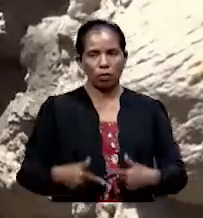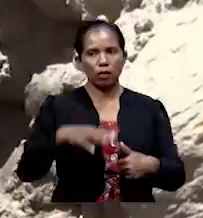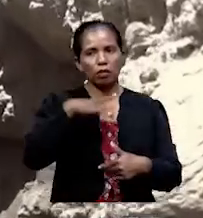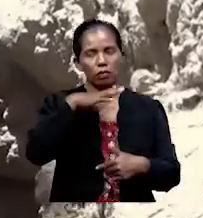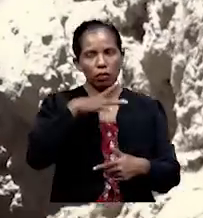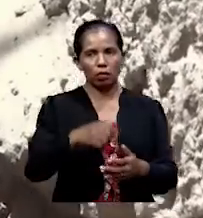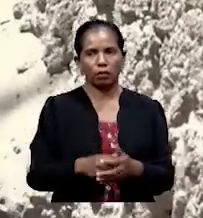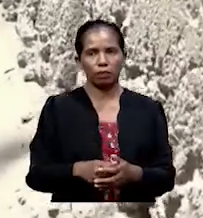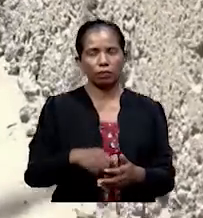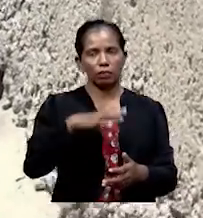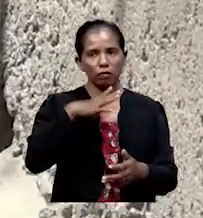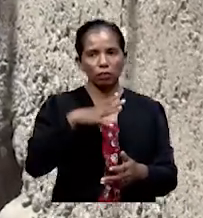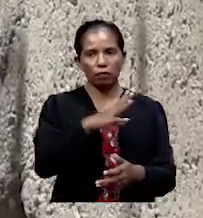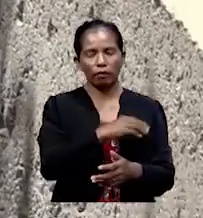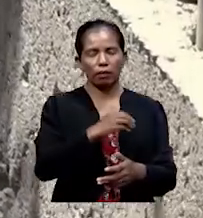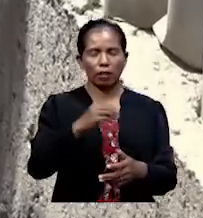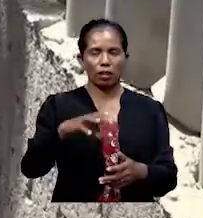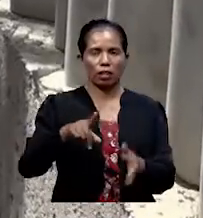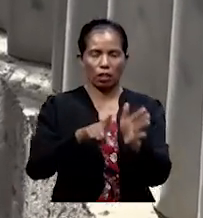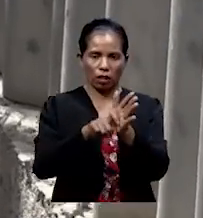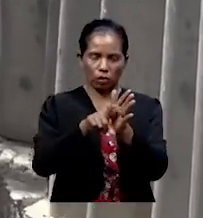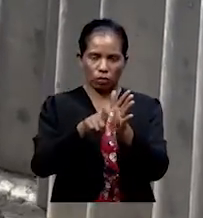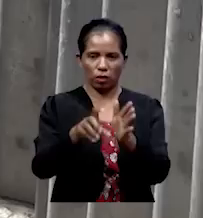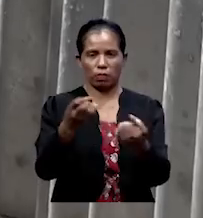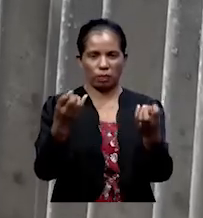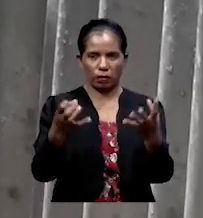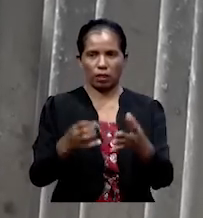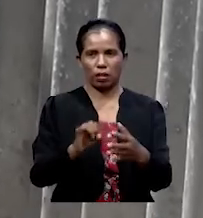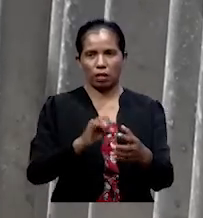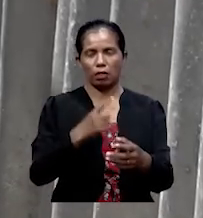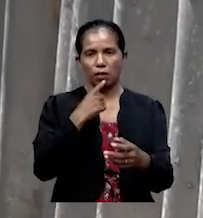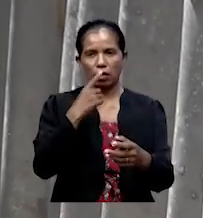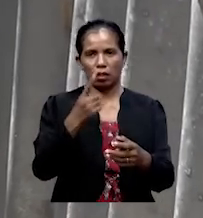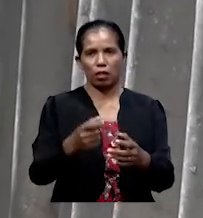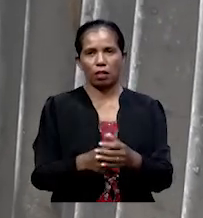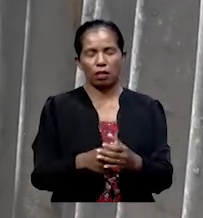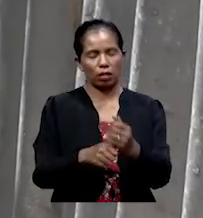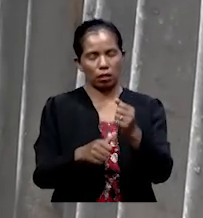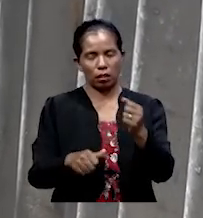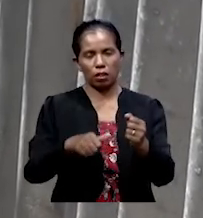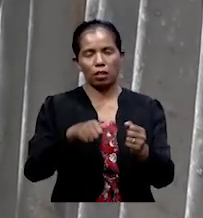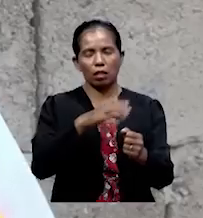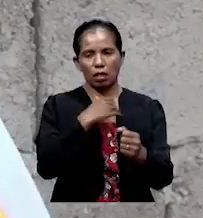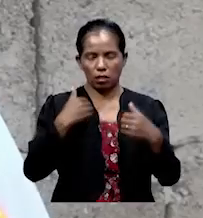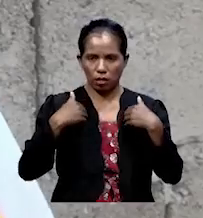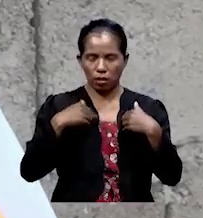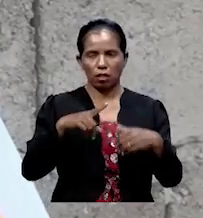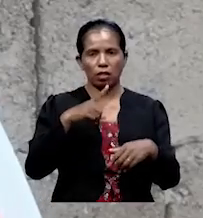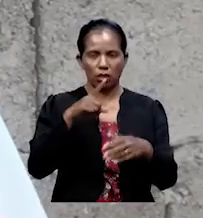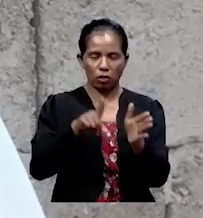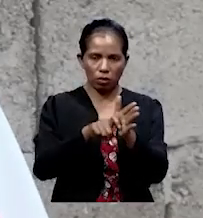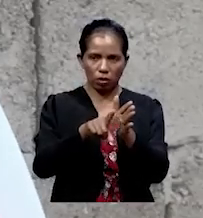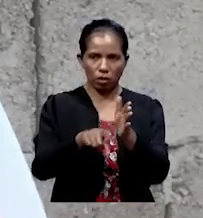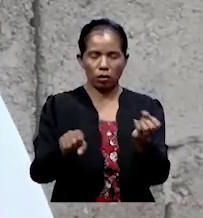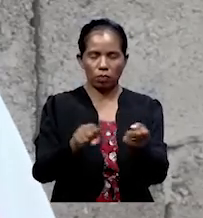Ya foer ne ya numriga. Mas barakan esa mo hingga ma explica dan sintina numriga sai. Ida ne mas kontribui hotu bala